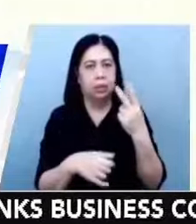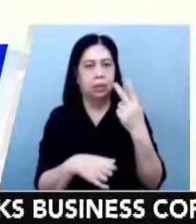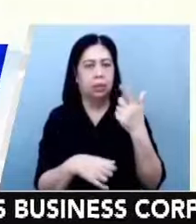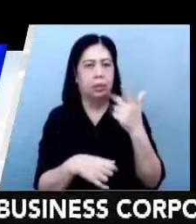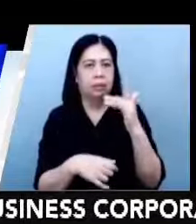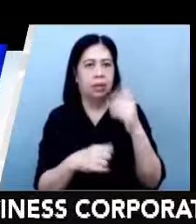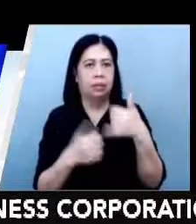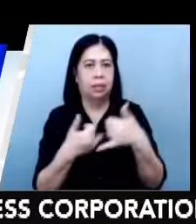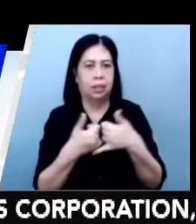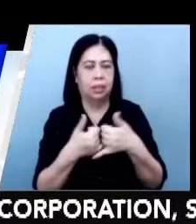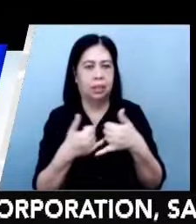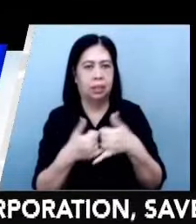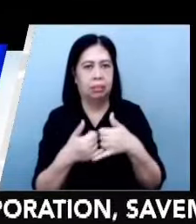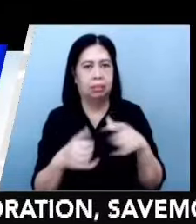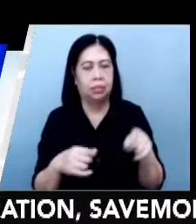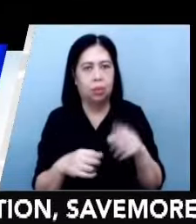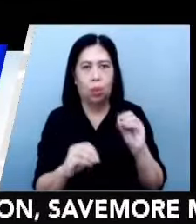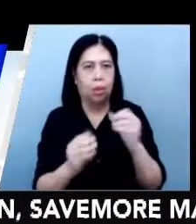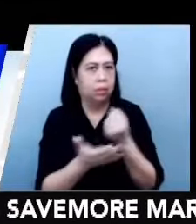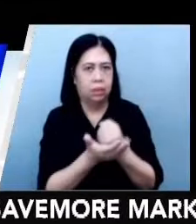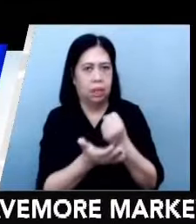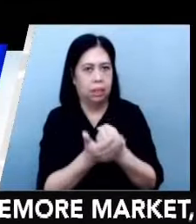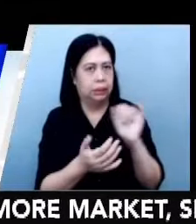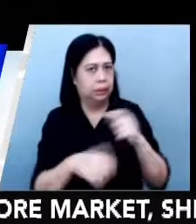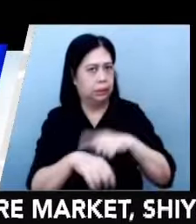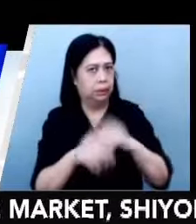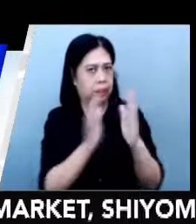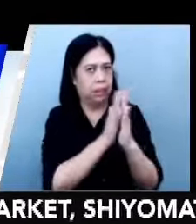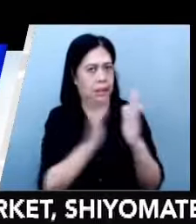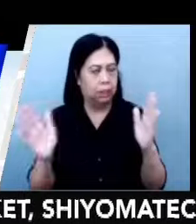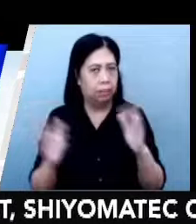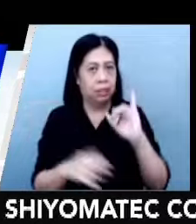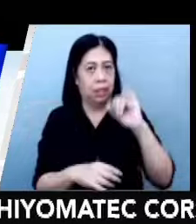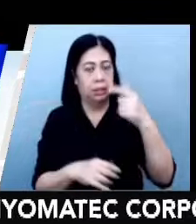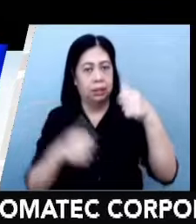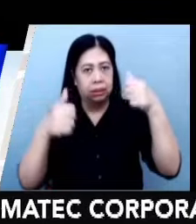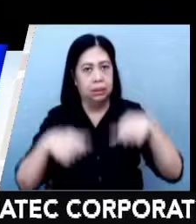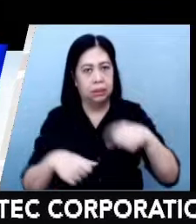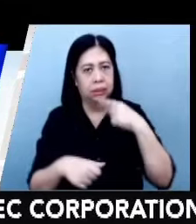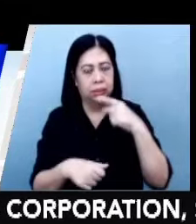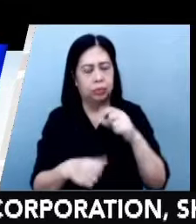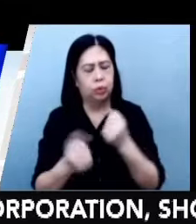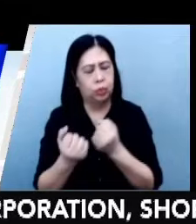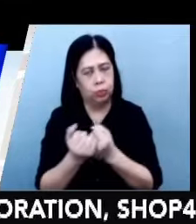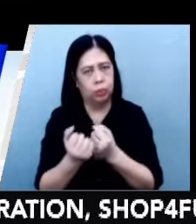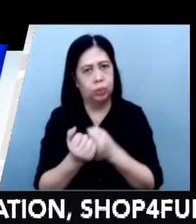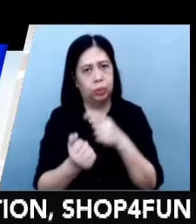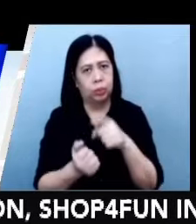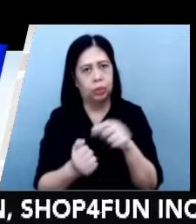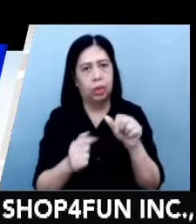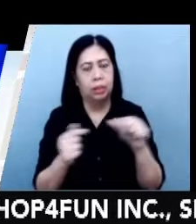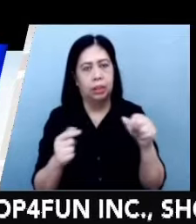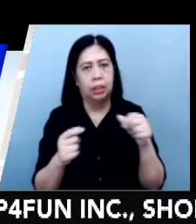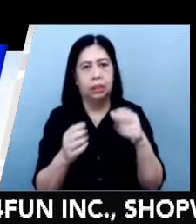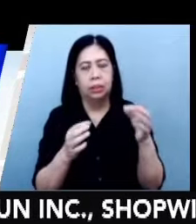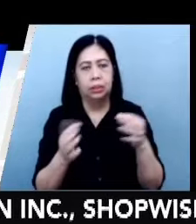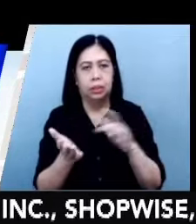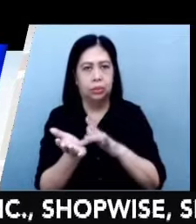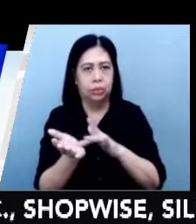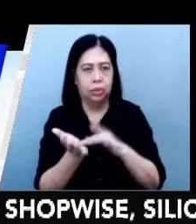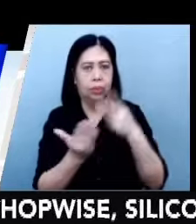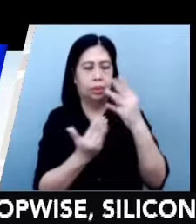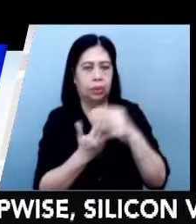Wala rin siyang sahod sa panong yan. Sa IG, sinabi ng Cavaliers na suportado nila ang anti-drug program ng NBA. Ikinalulungkot